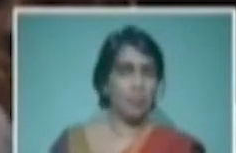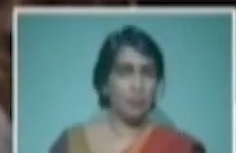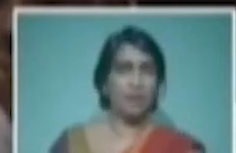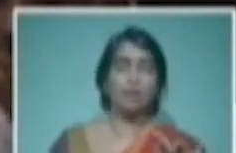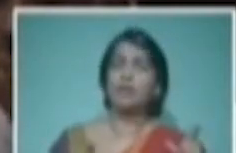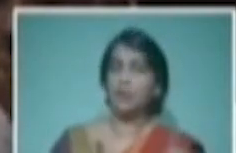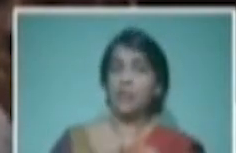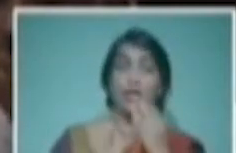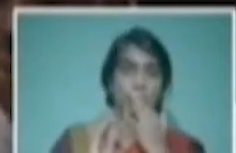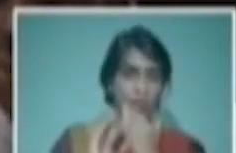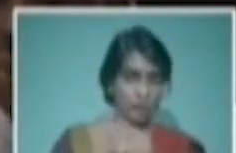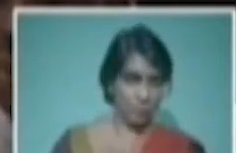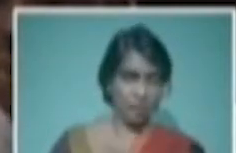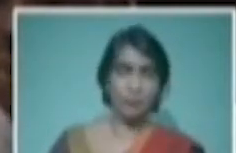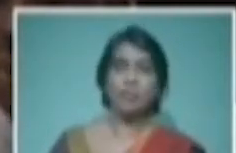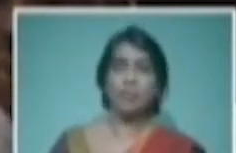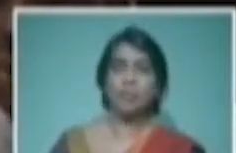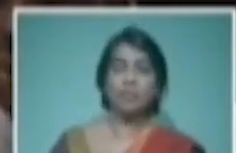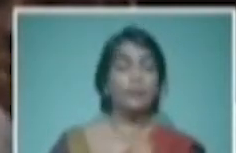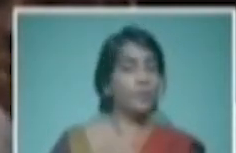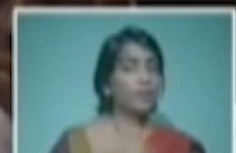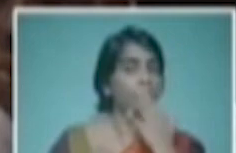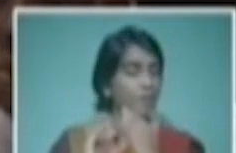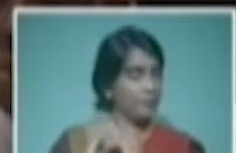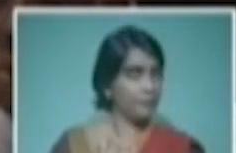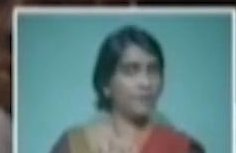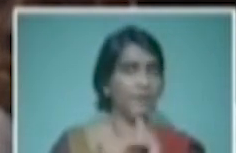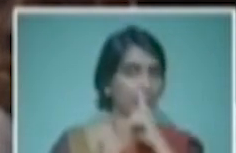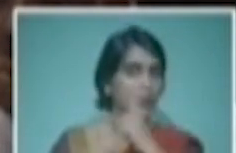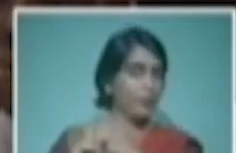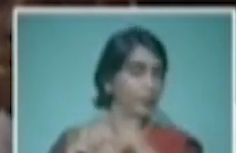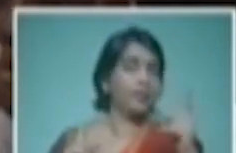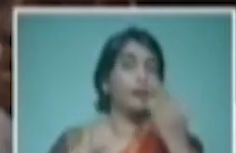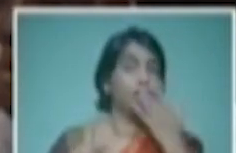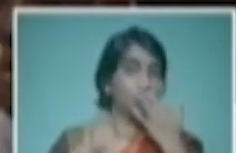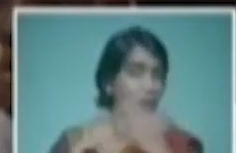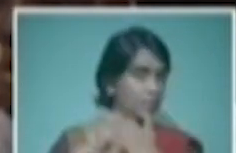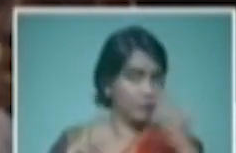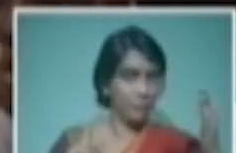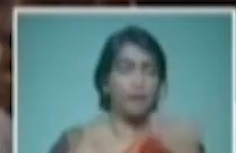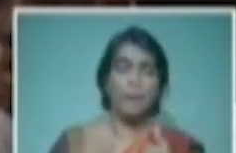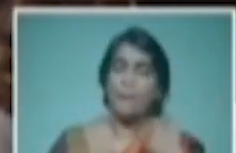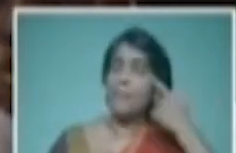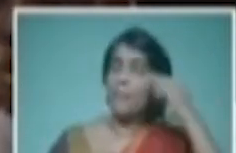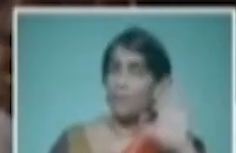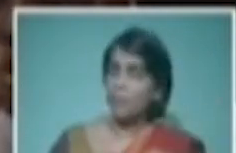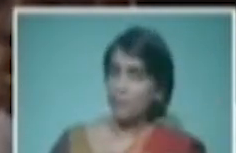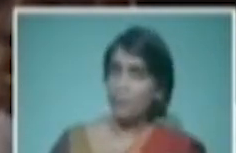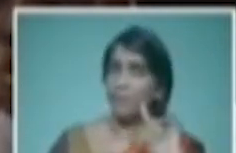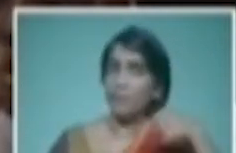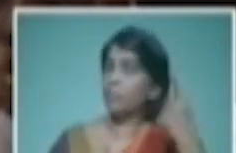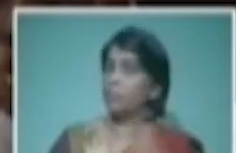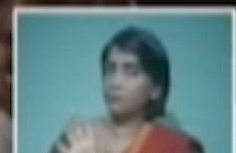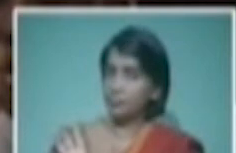කනිෂ්ඨ පාසල්. මේ පාසලුත් 105 තිබෙන පාසල් වලත් අපි බලාපොරොත්තු වෙනවා ලබන